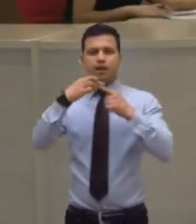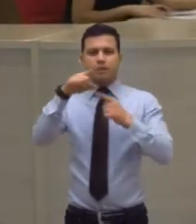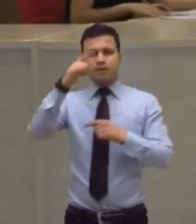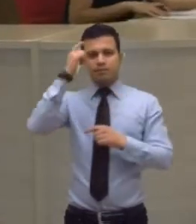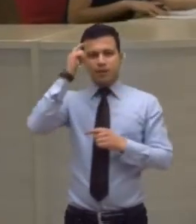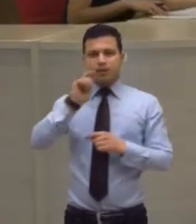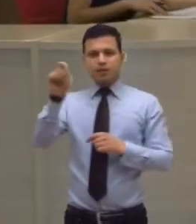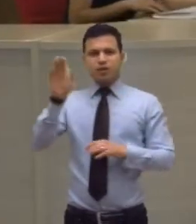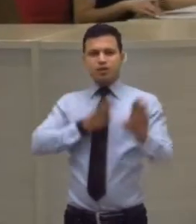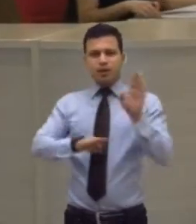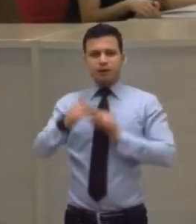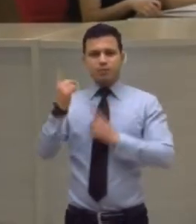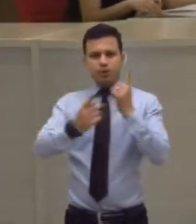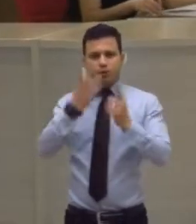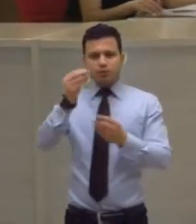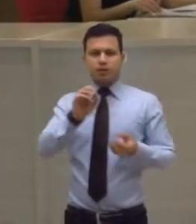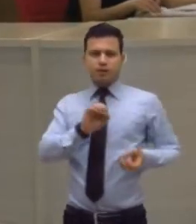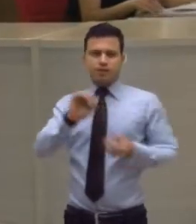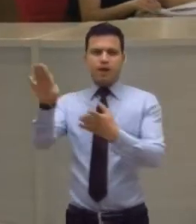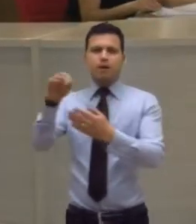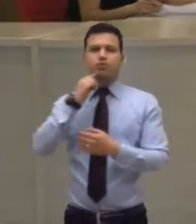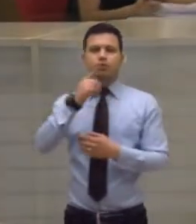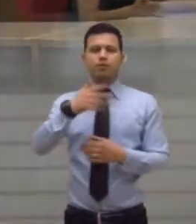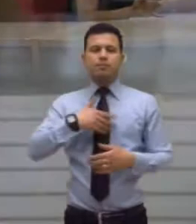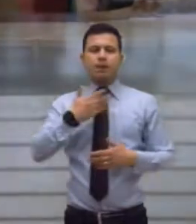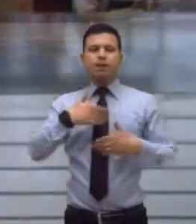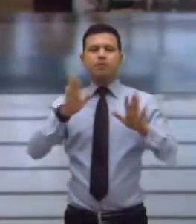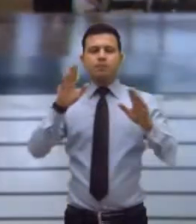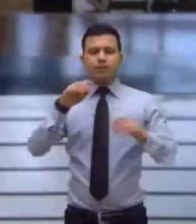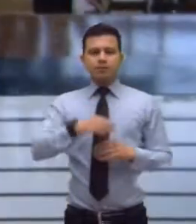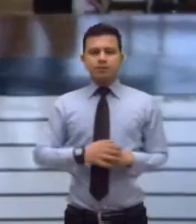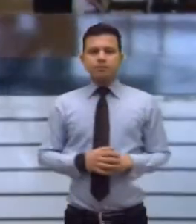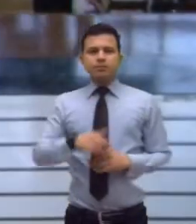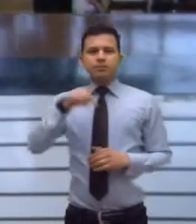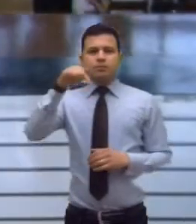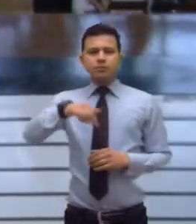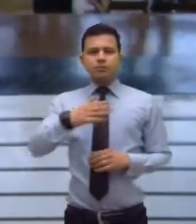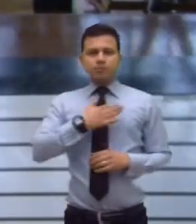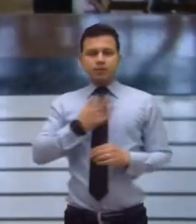www.infohastane.fau.edu.tr adresinden ulaşarak bizlere iletebilirsiniz. Bizi